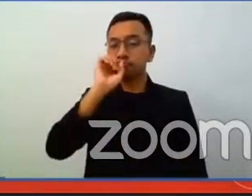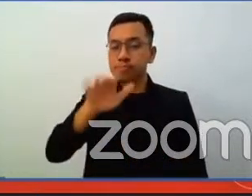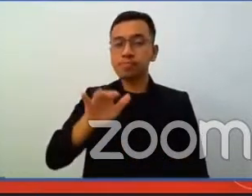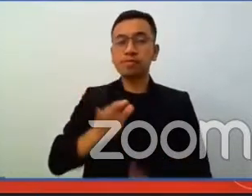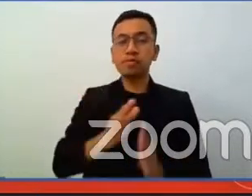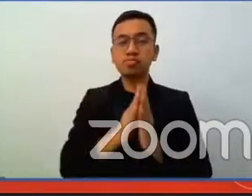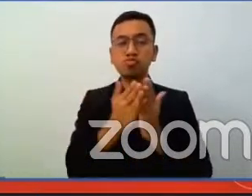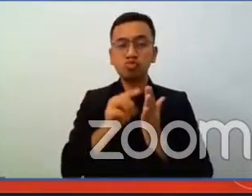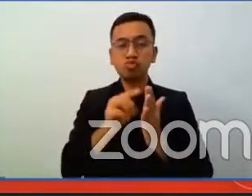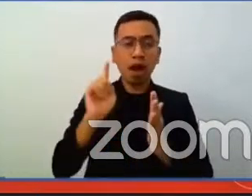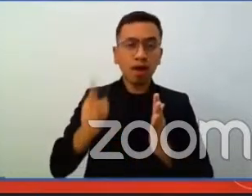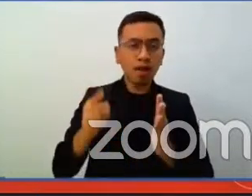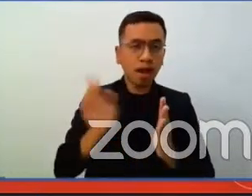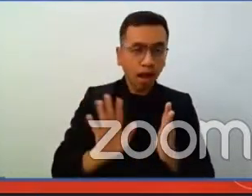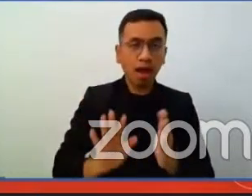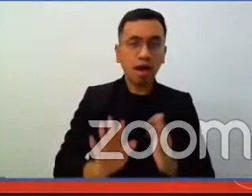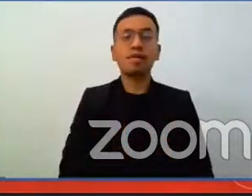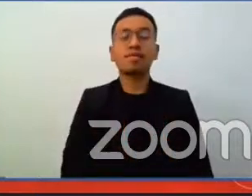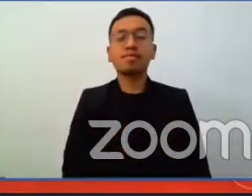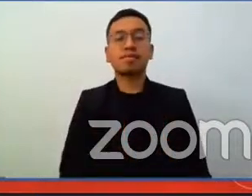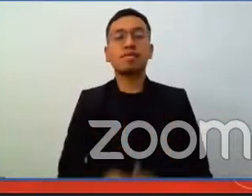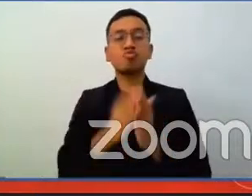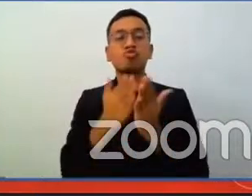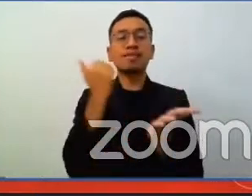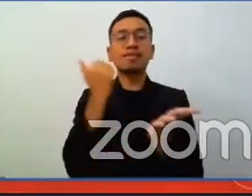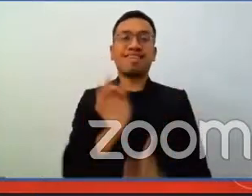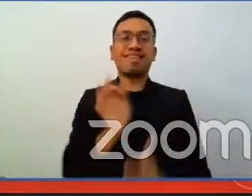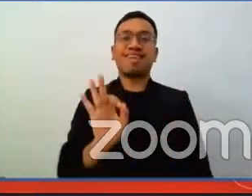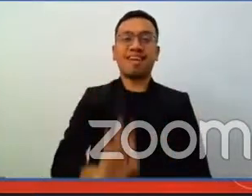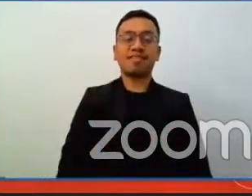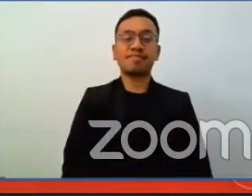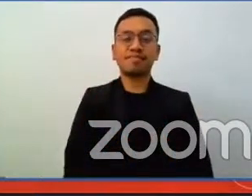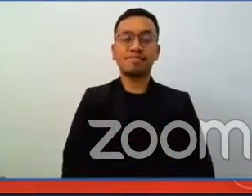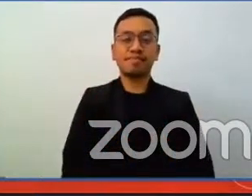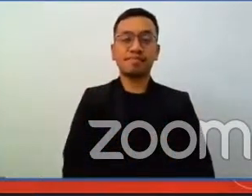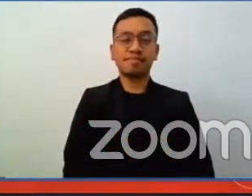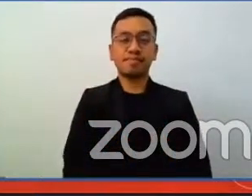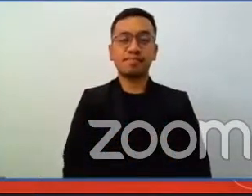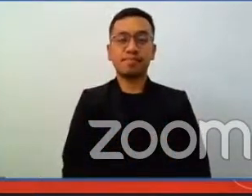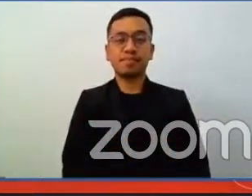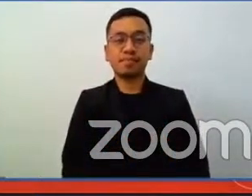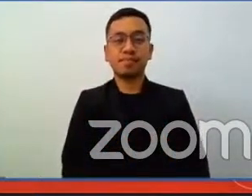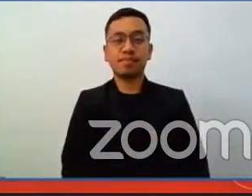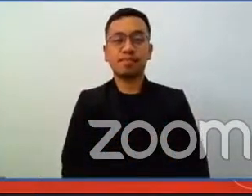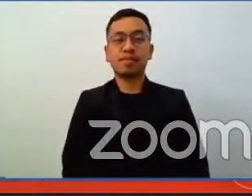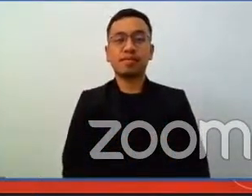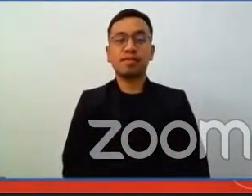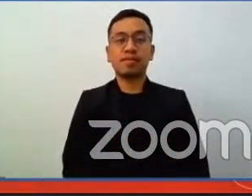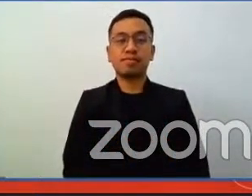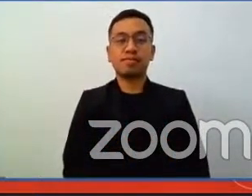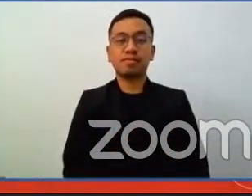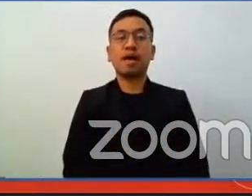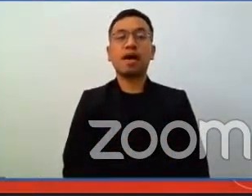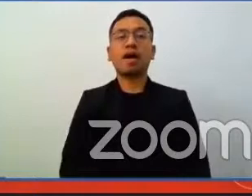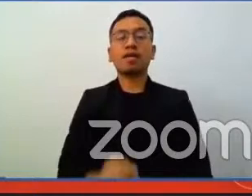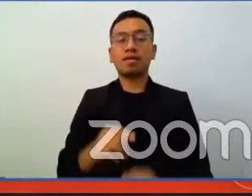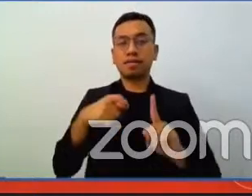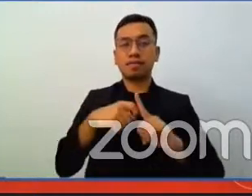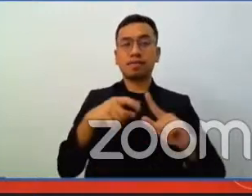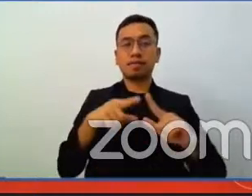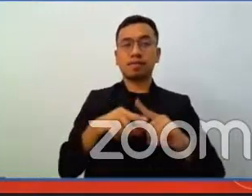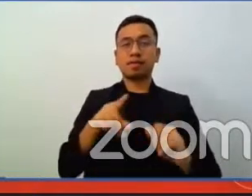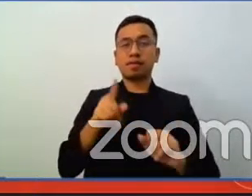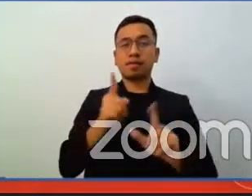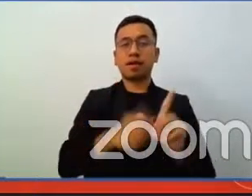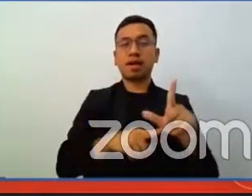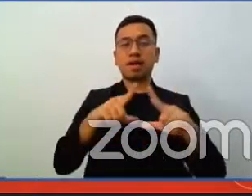menginformasikan saja, tidak ada bukunya Bapak Ibu. Namun kalau ada satu lagi di sini, ada karya bahasa dan